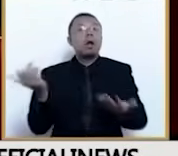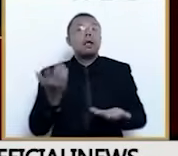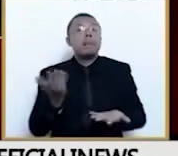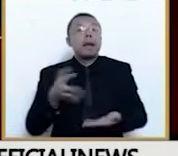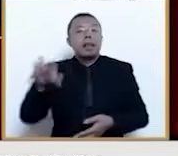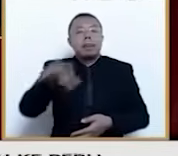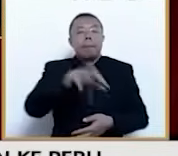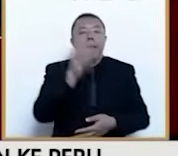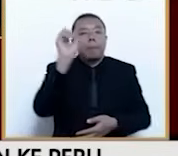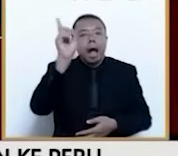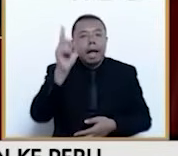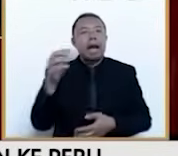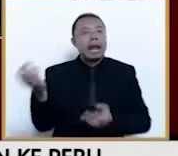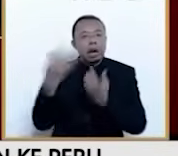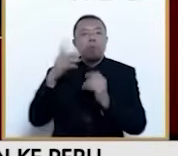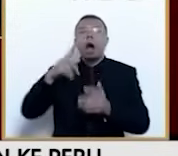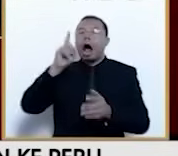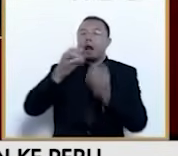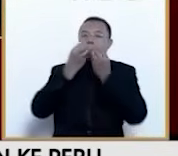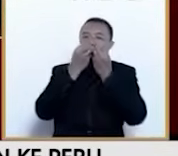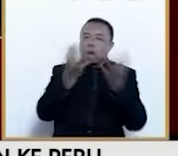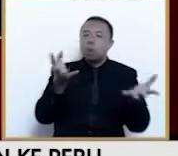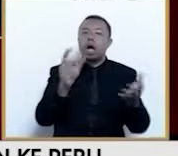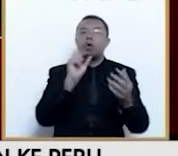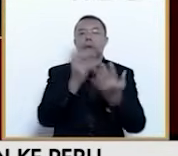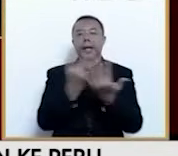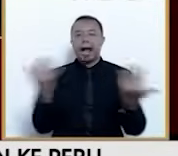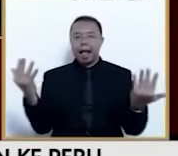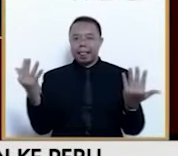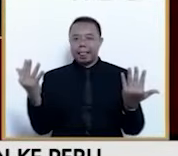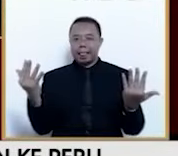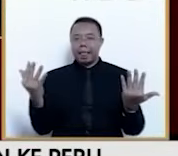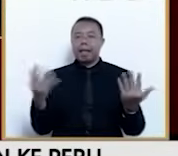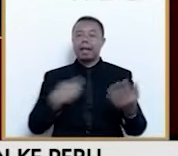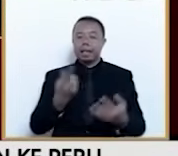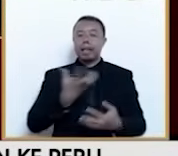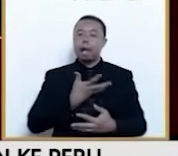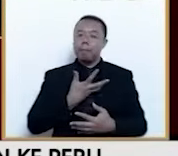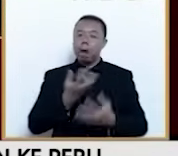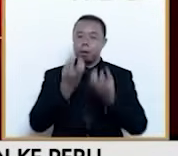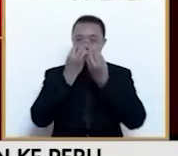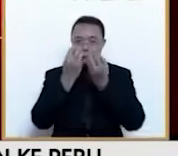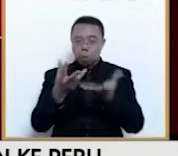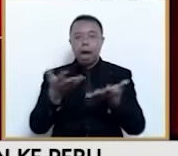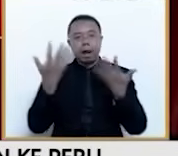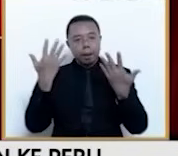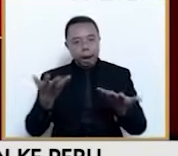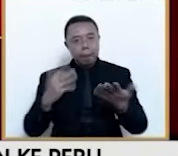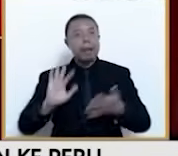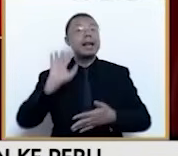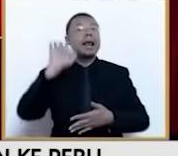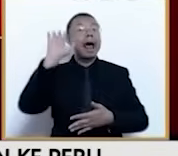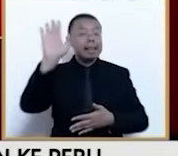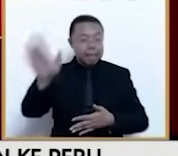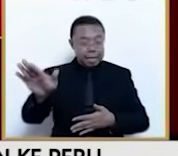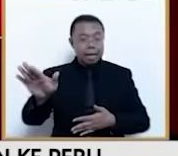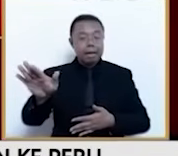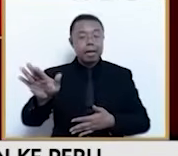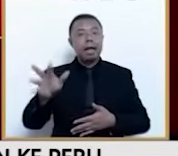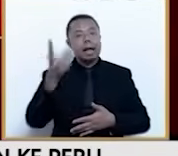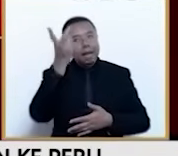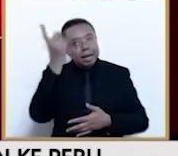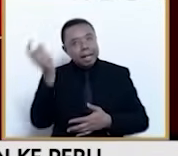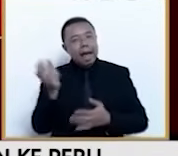rawan dan informasi ini perlu disampaikan ke warga. Dan juga kita ingin menyampaikan bagaimana nanti